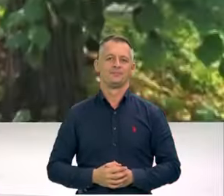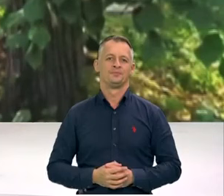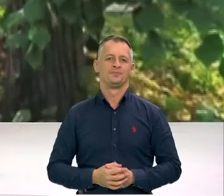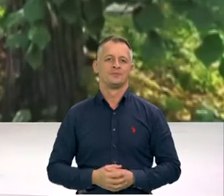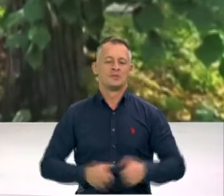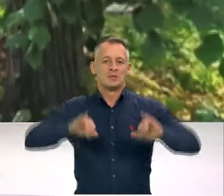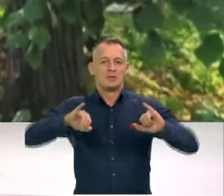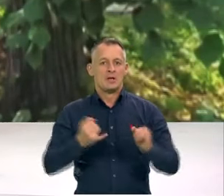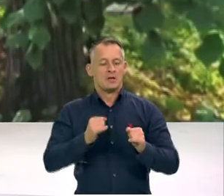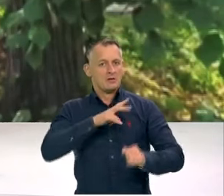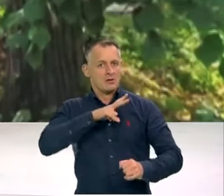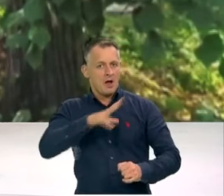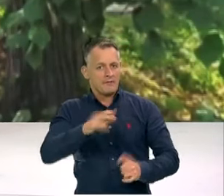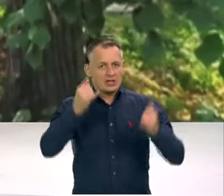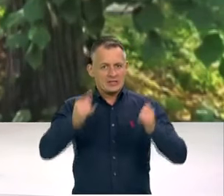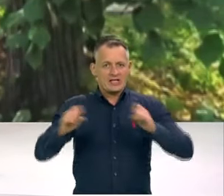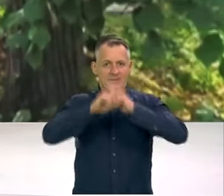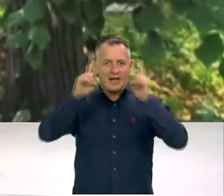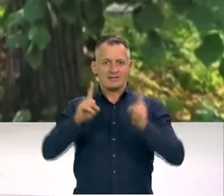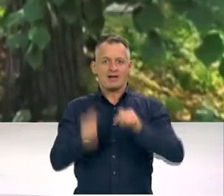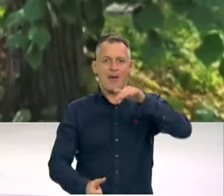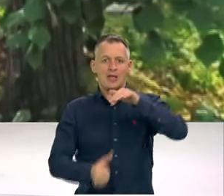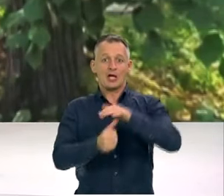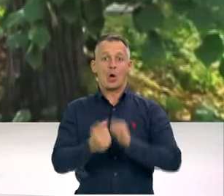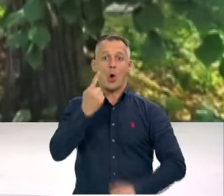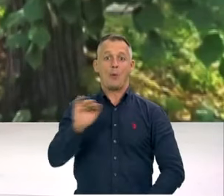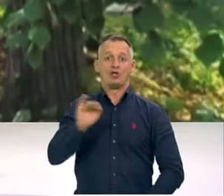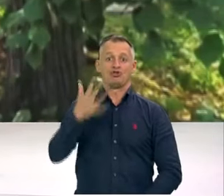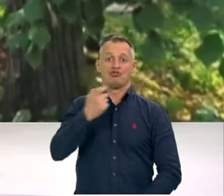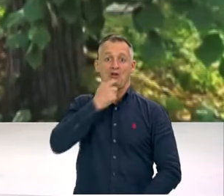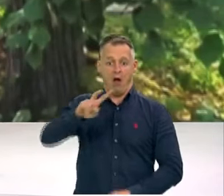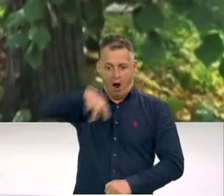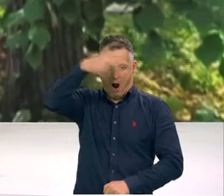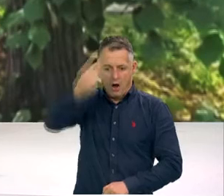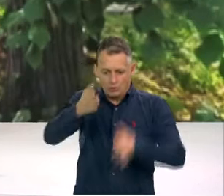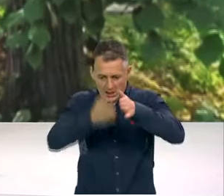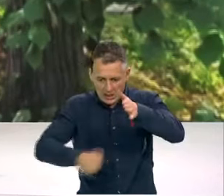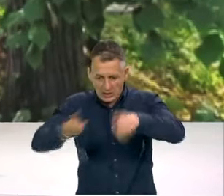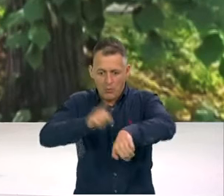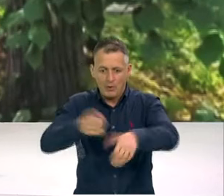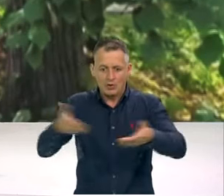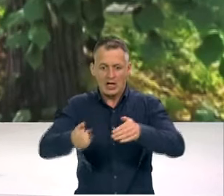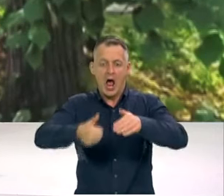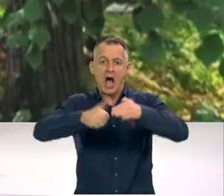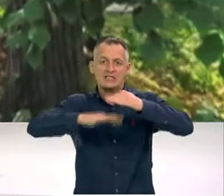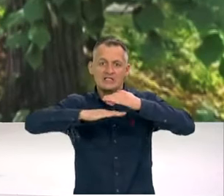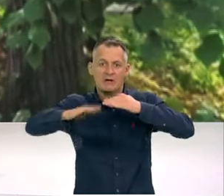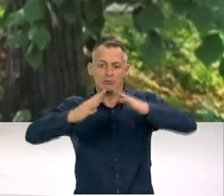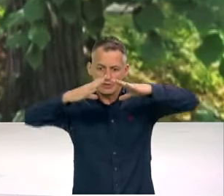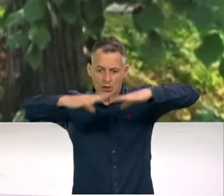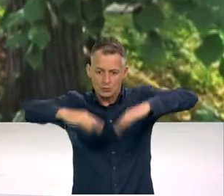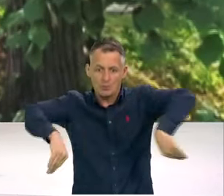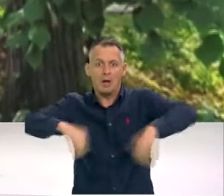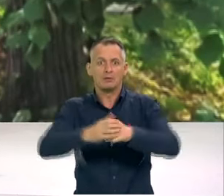RON scenă de coșmar în această dimineață în capitală un copil de cinci ani a căzut într un crater în momentul în care asfaltul s a surpat sub